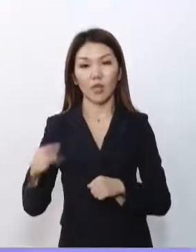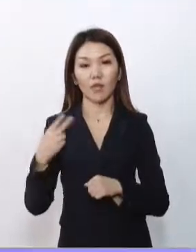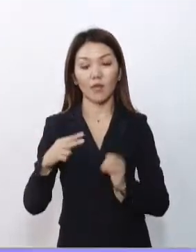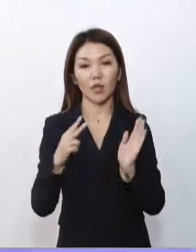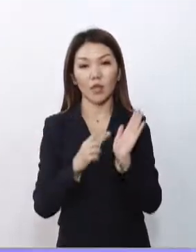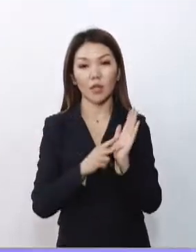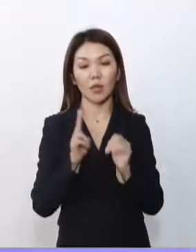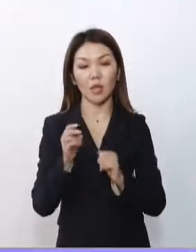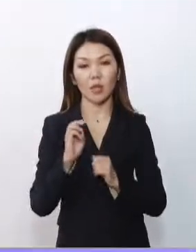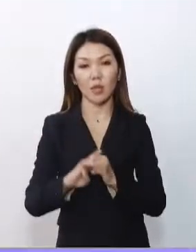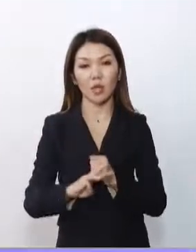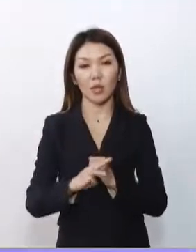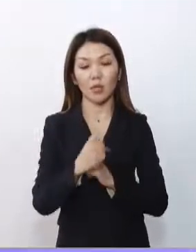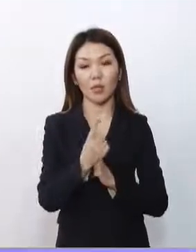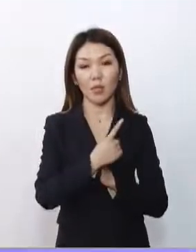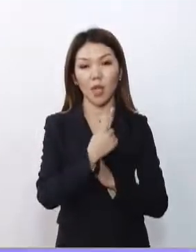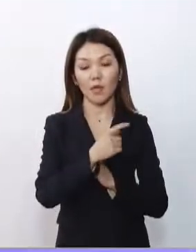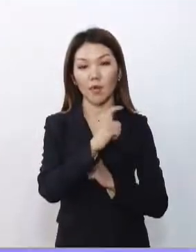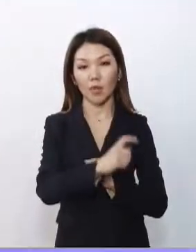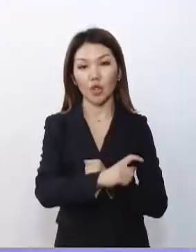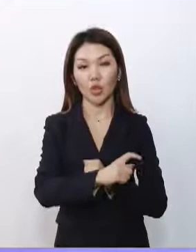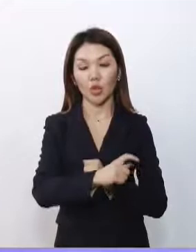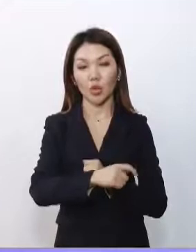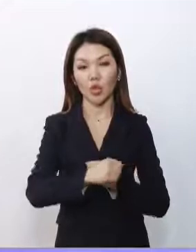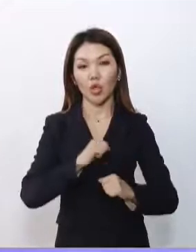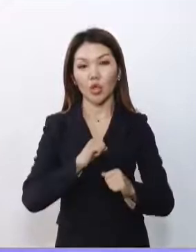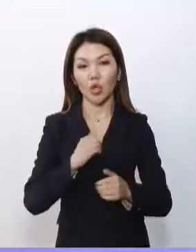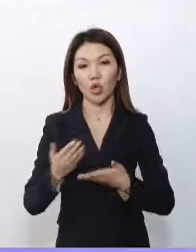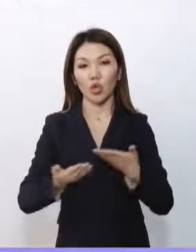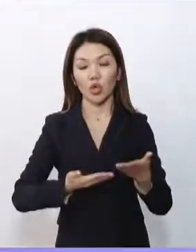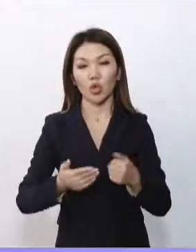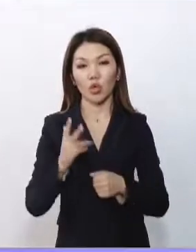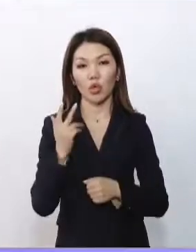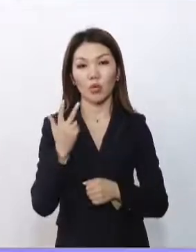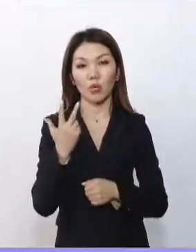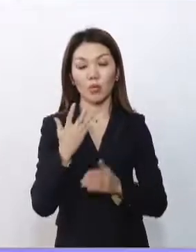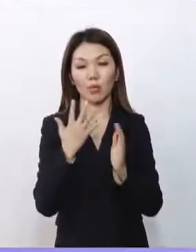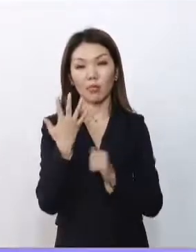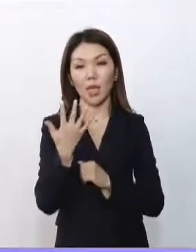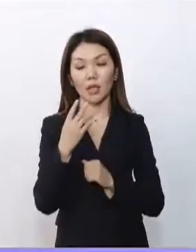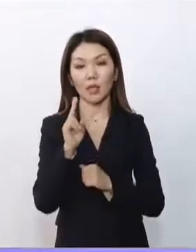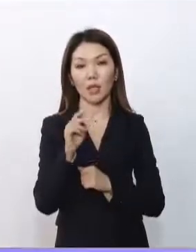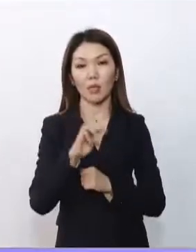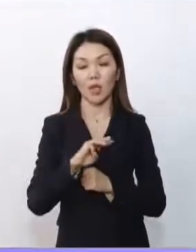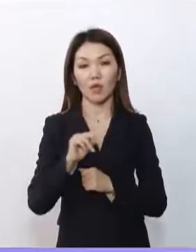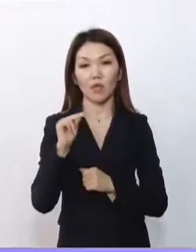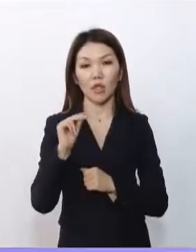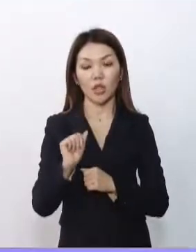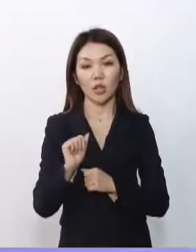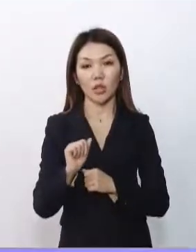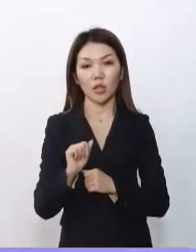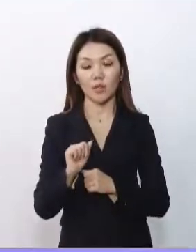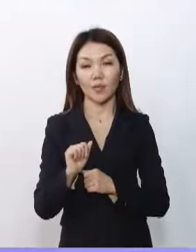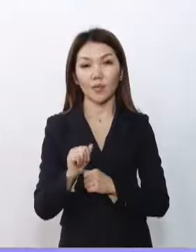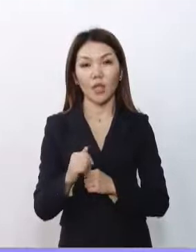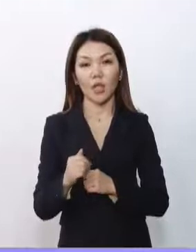21 пешеход шел со скоростью 5 километров в час с какой скоростью